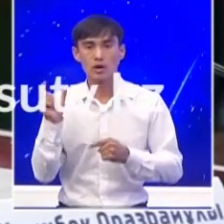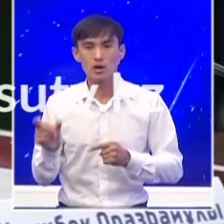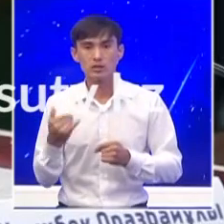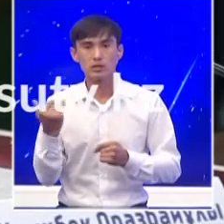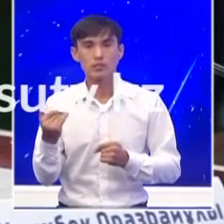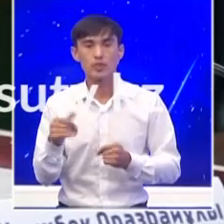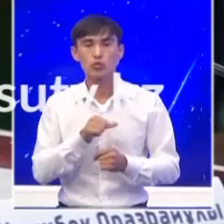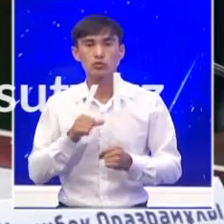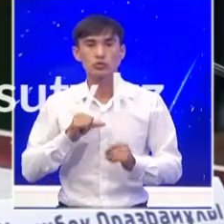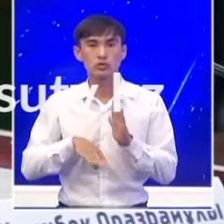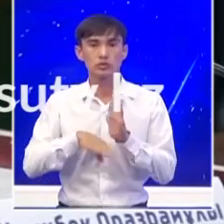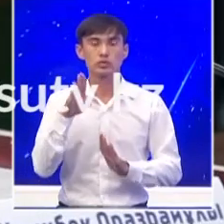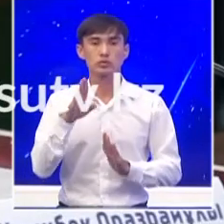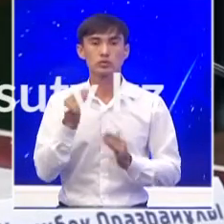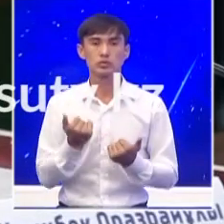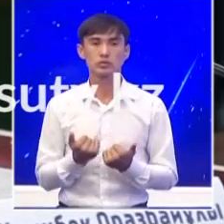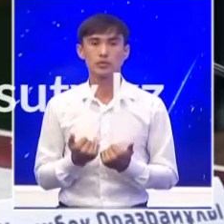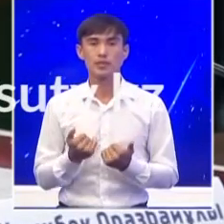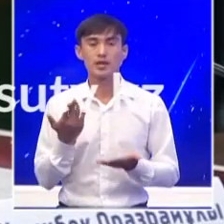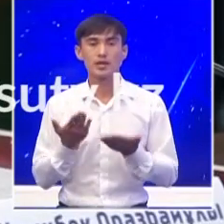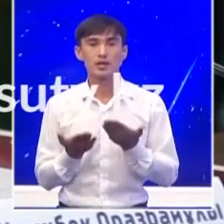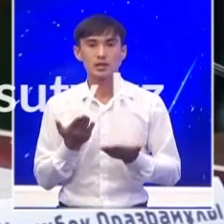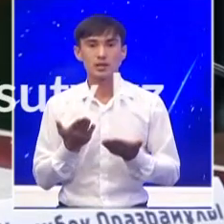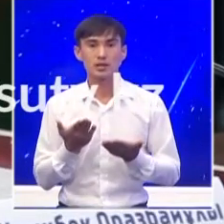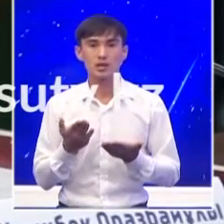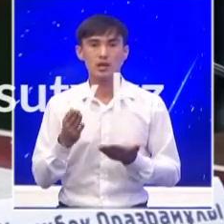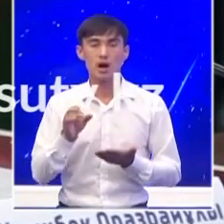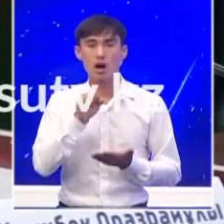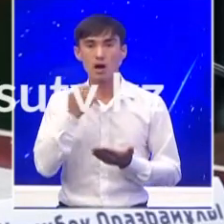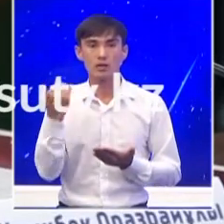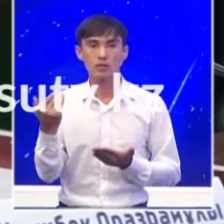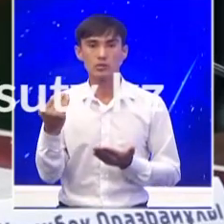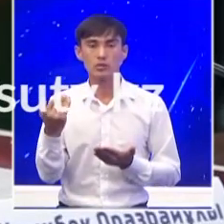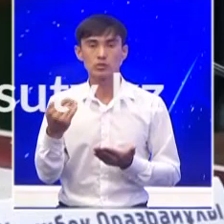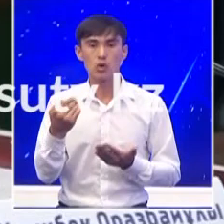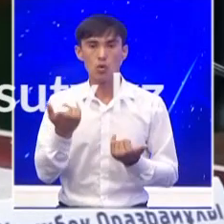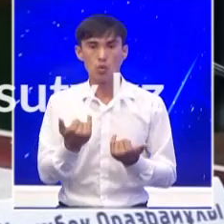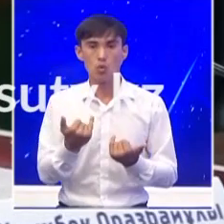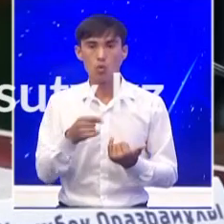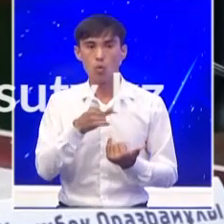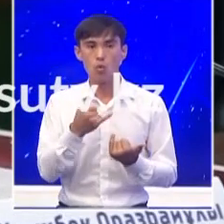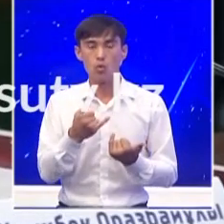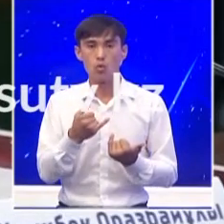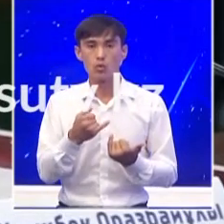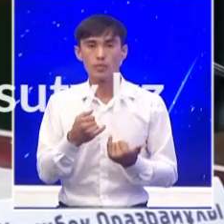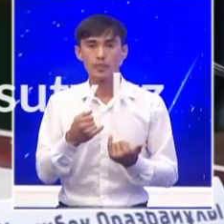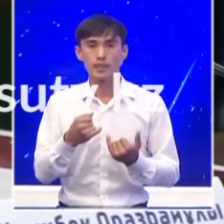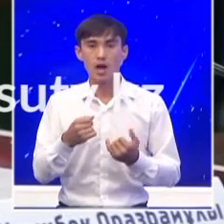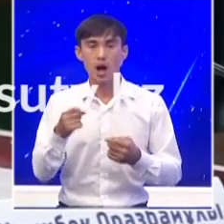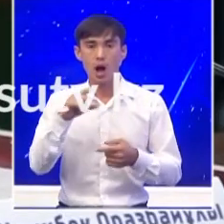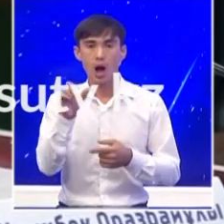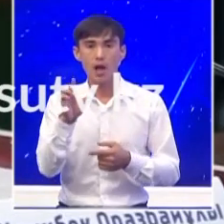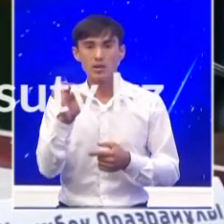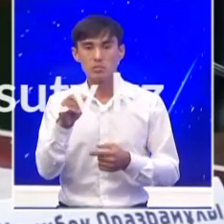Толстойдың өзінен асып түскен деп айтар едім. Егер Толстой байнаймен 13 жылда қайта жазып бітірсе, әбен өз